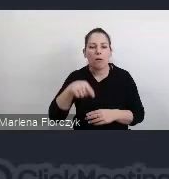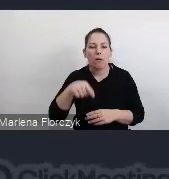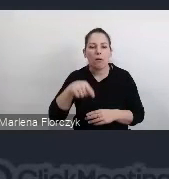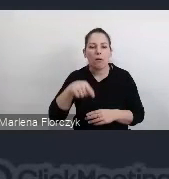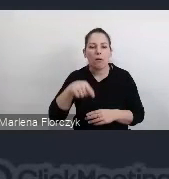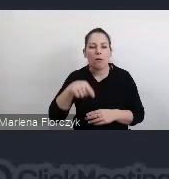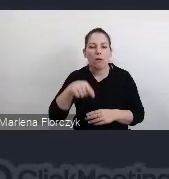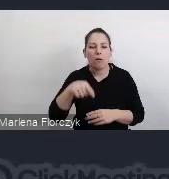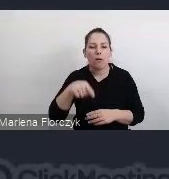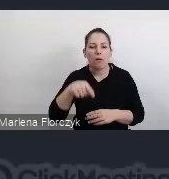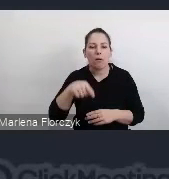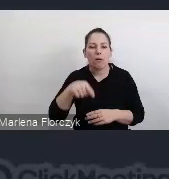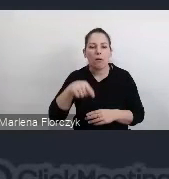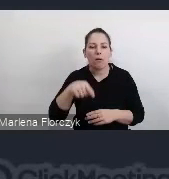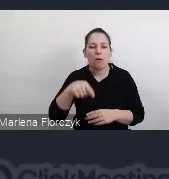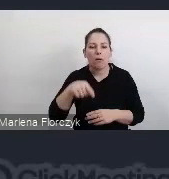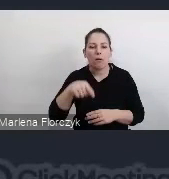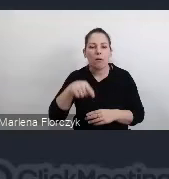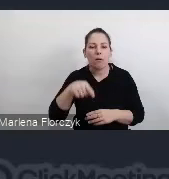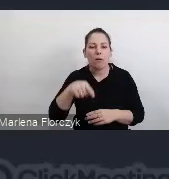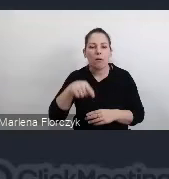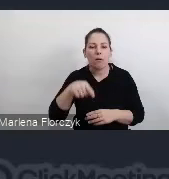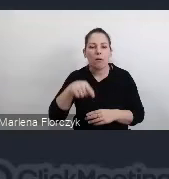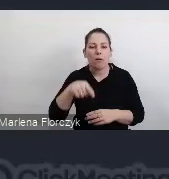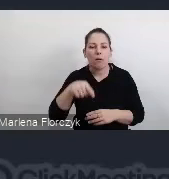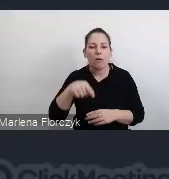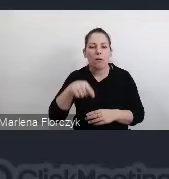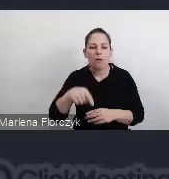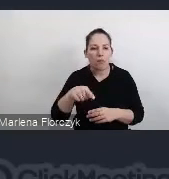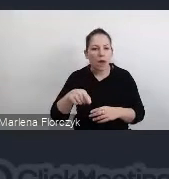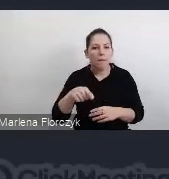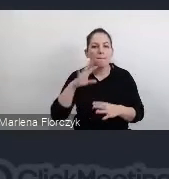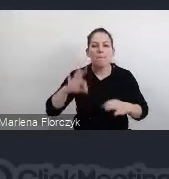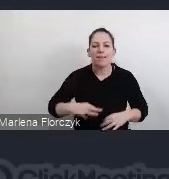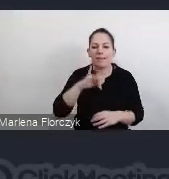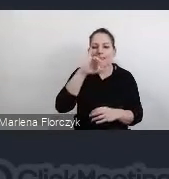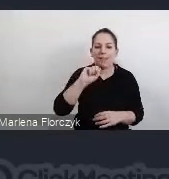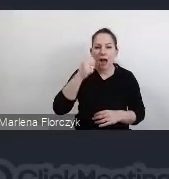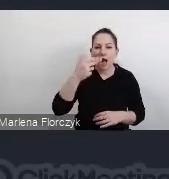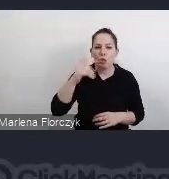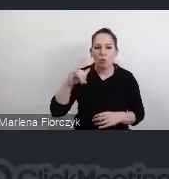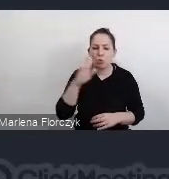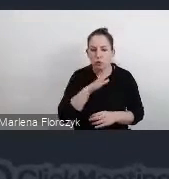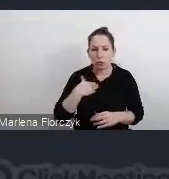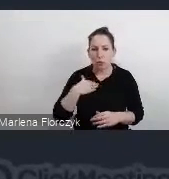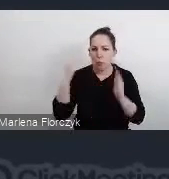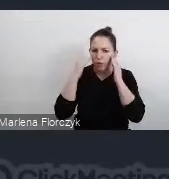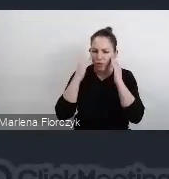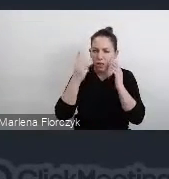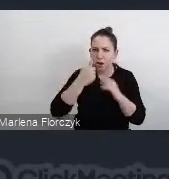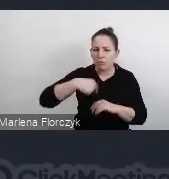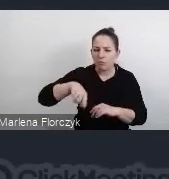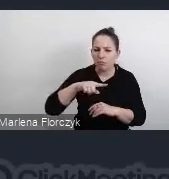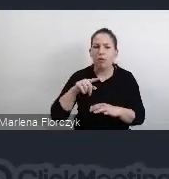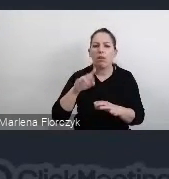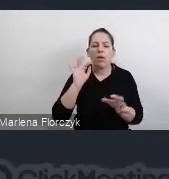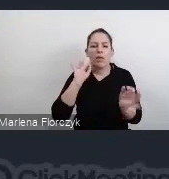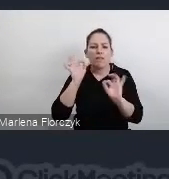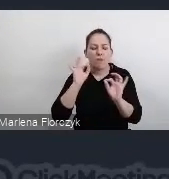wtedy to była nasza pierwsza styczność z tym narzędziem i tam właśnie pan Janusz uświadomił nam pewne dane